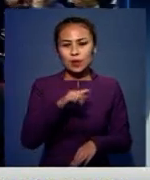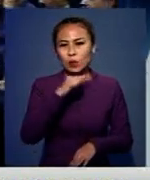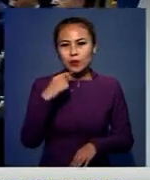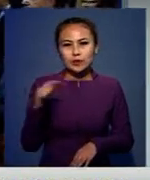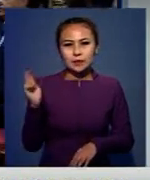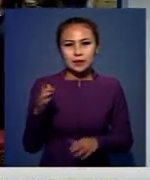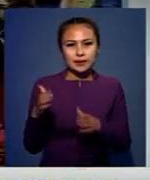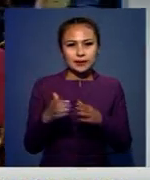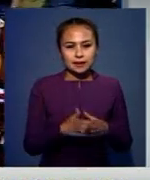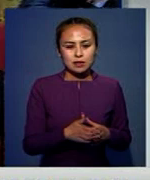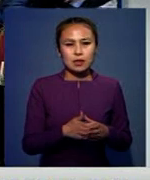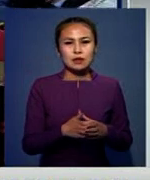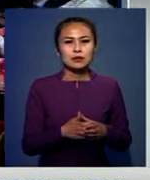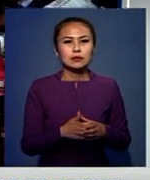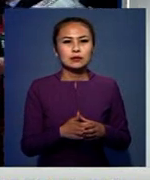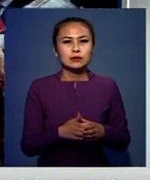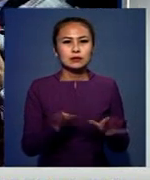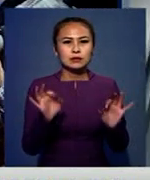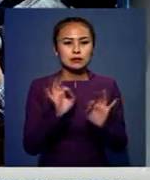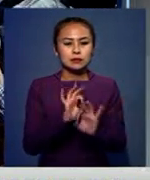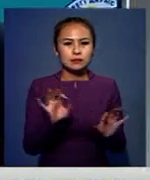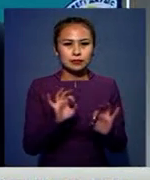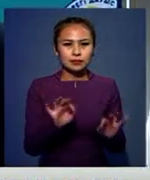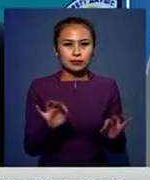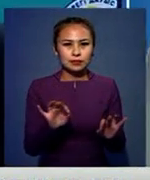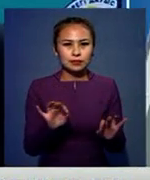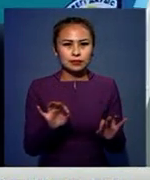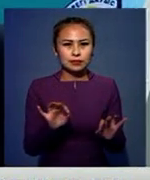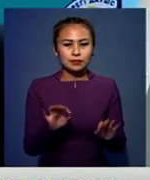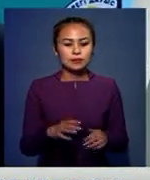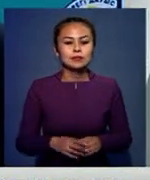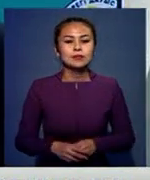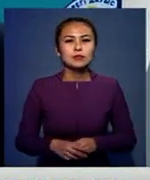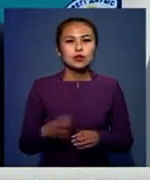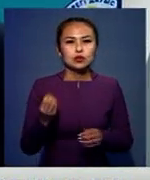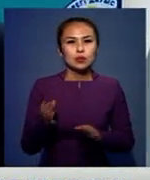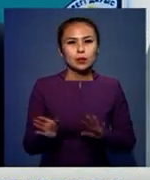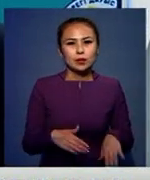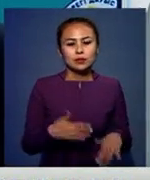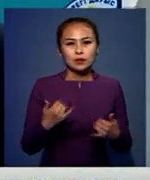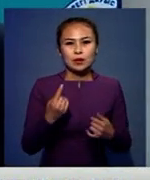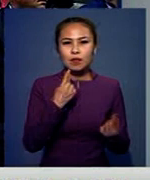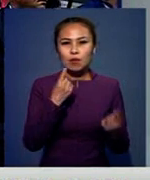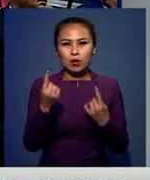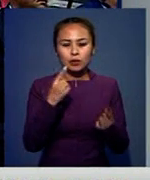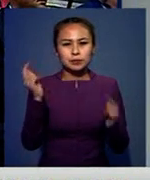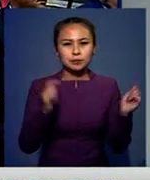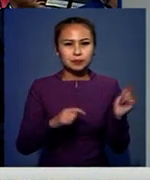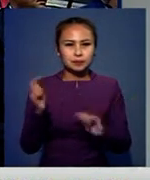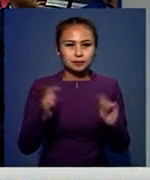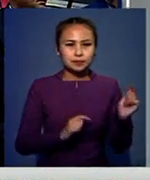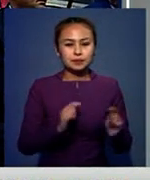келген халықаралық байқаушылардың пікірін сіздерге жеткізіп, жеткізген болатын. Одан кейін де міне алыс жақын шетелдің